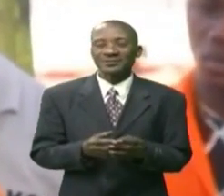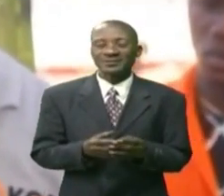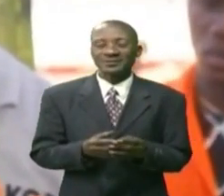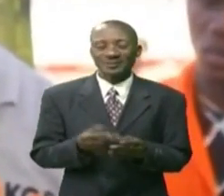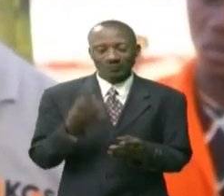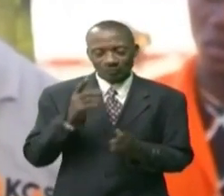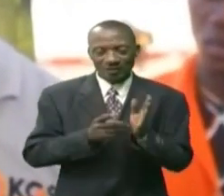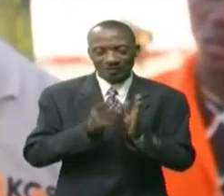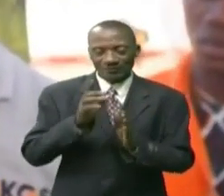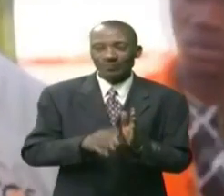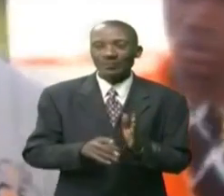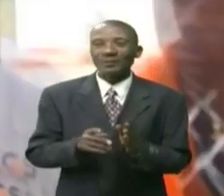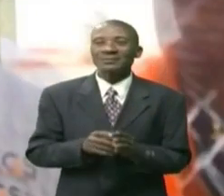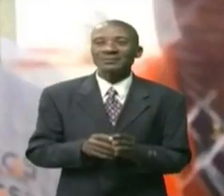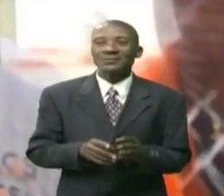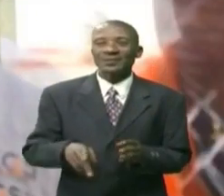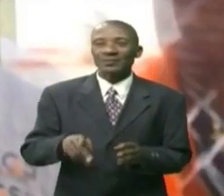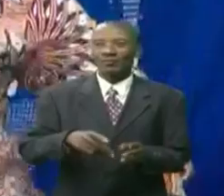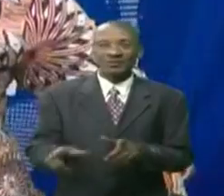nous, au Lualaba, dans nos ateliers.